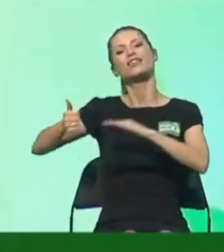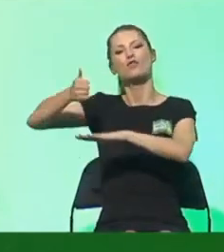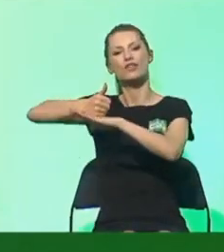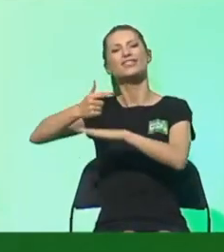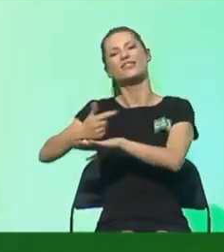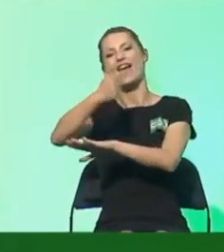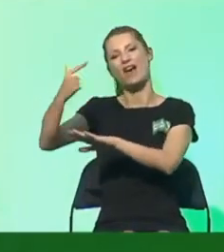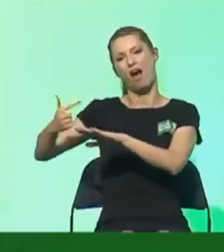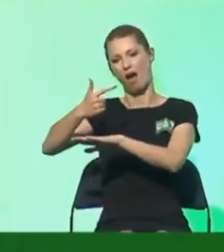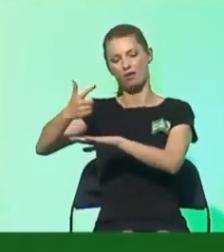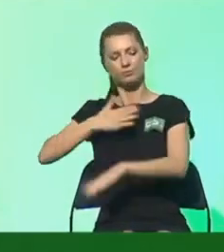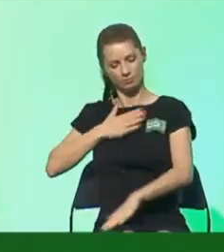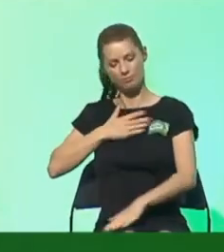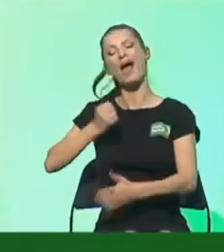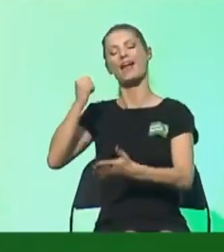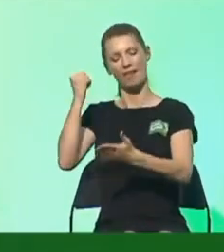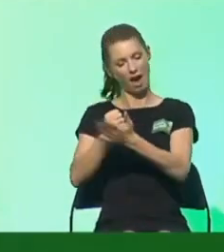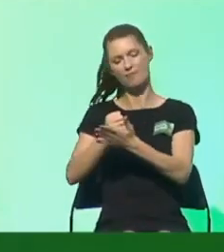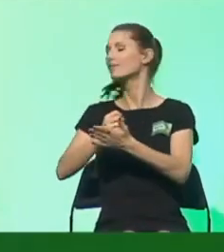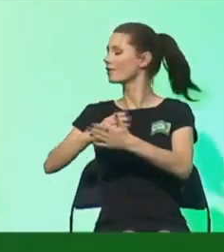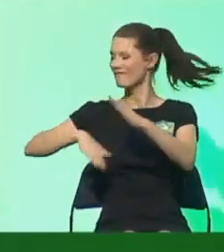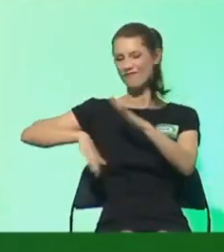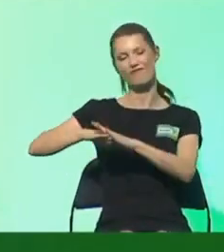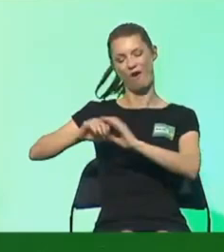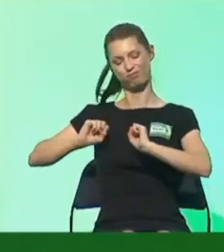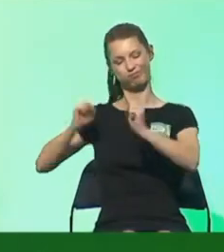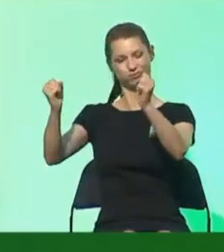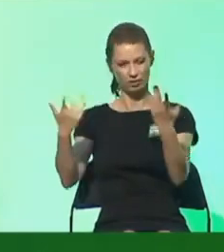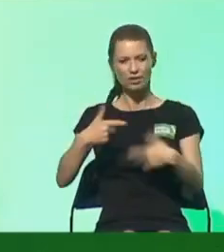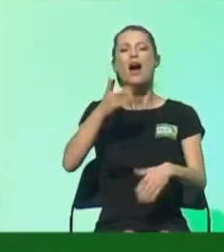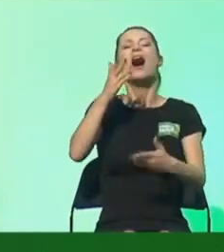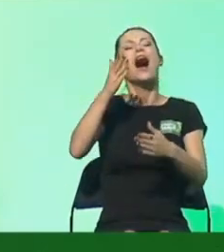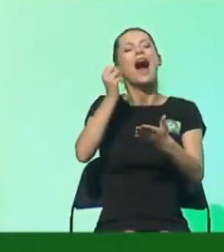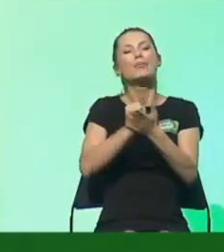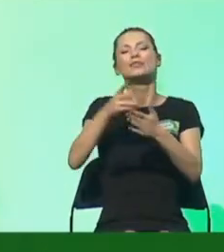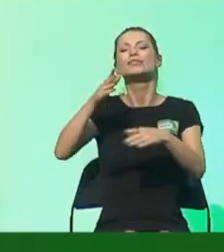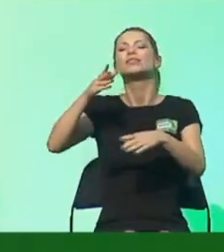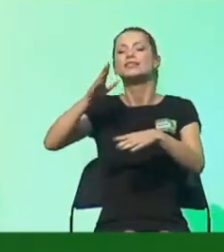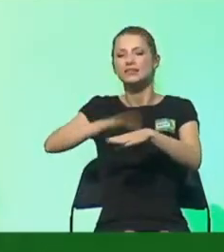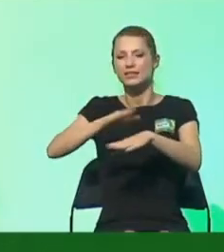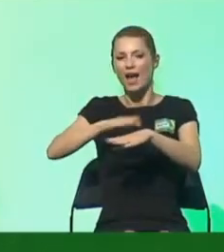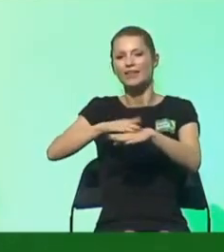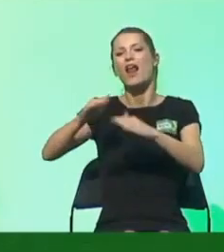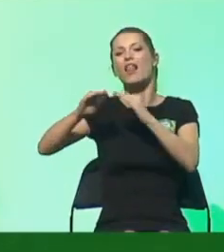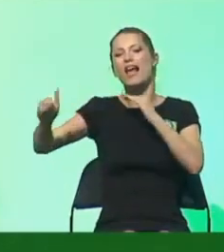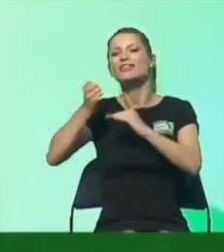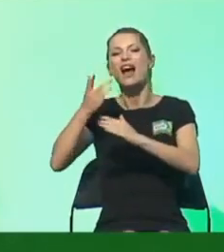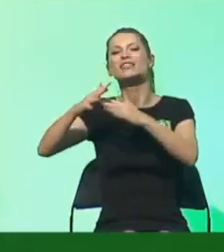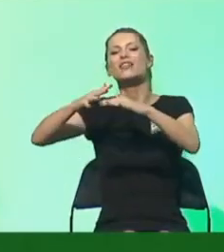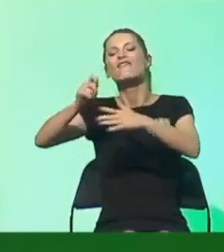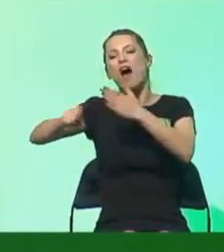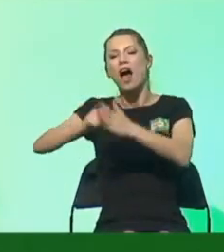2 Jahre mein Amt ausfüllen und fortsetzen will. Und diese Amtszeit endet mit einem fulminanten Wahlkampf zur Landtagswahl